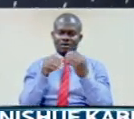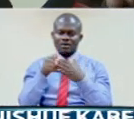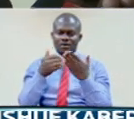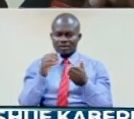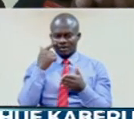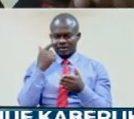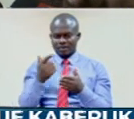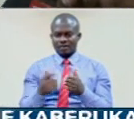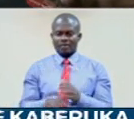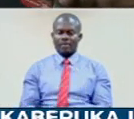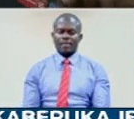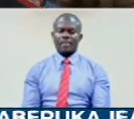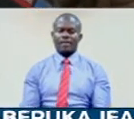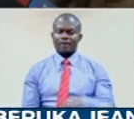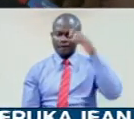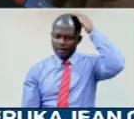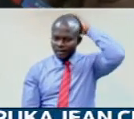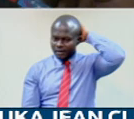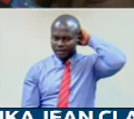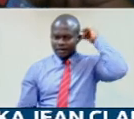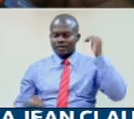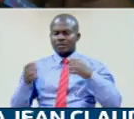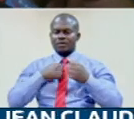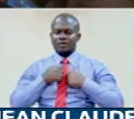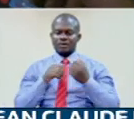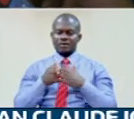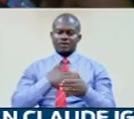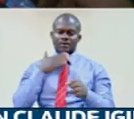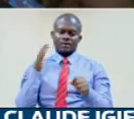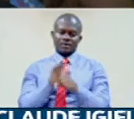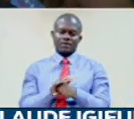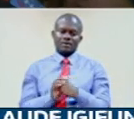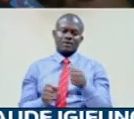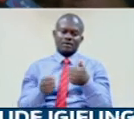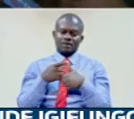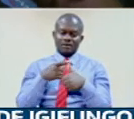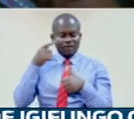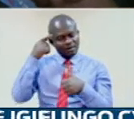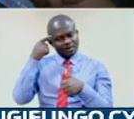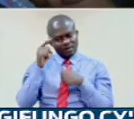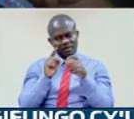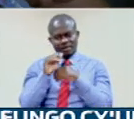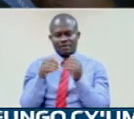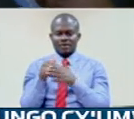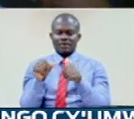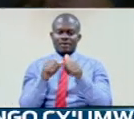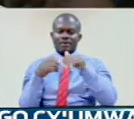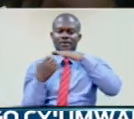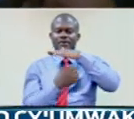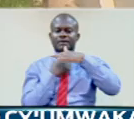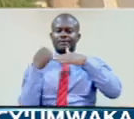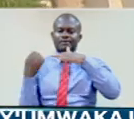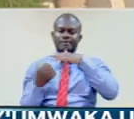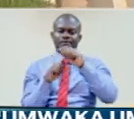kuboneka. Icyo u Rwanda rwishimira cya mbere na mbere ni uko imyumvire y'abaturage ku bijyanye n'ibidukikije